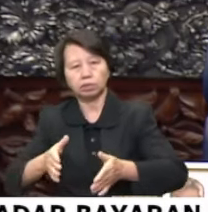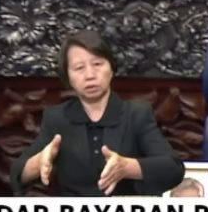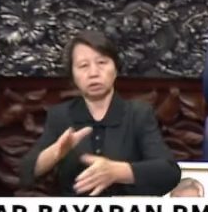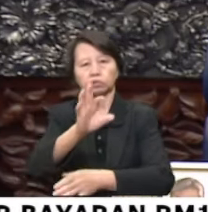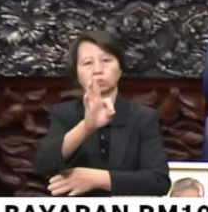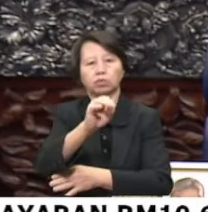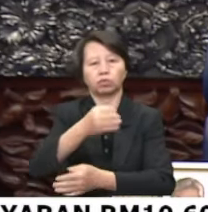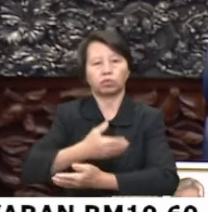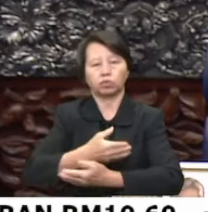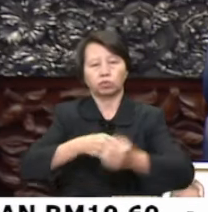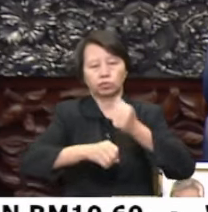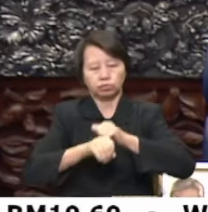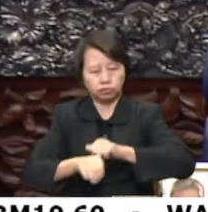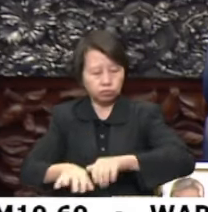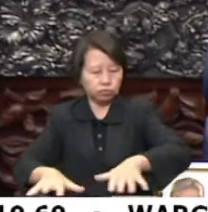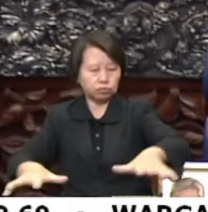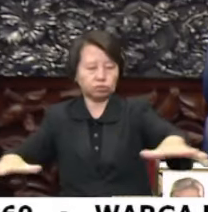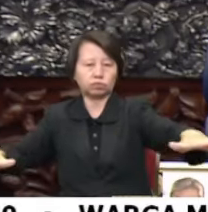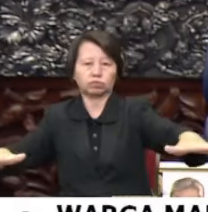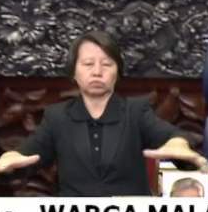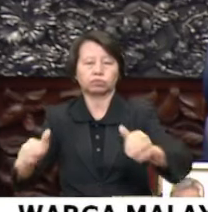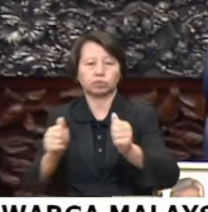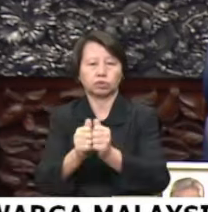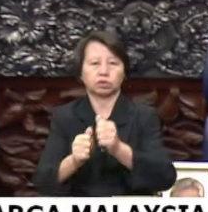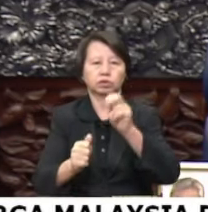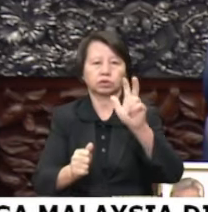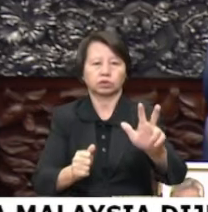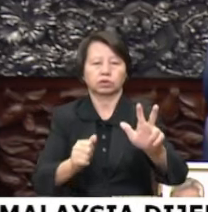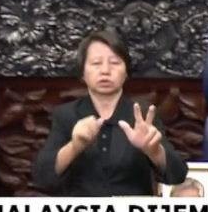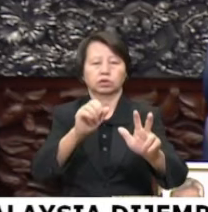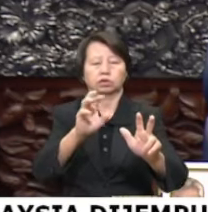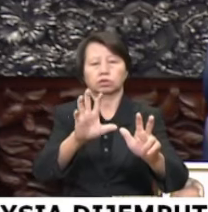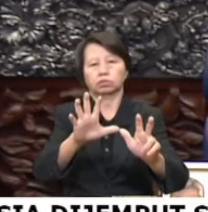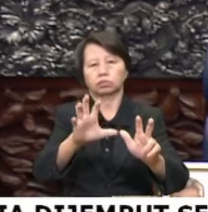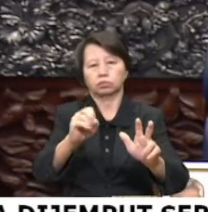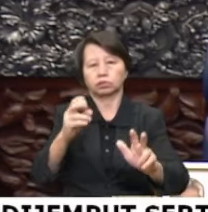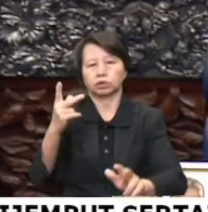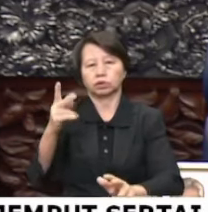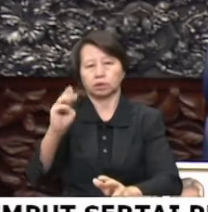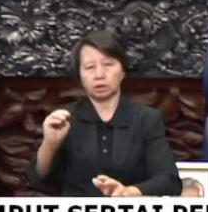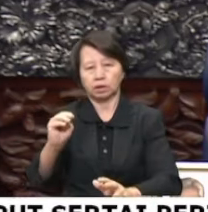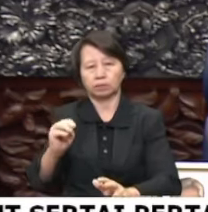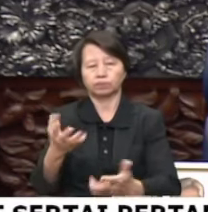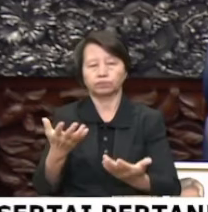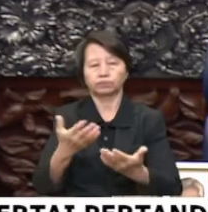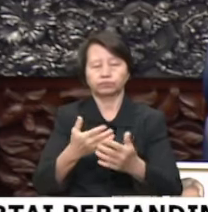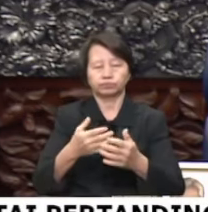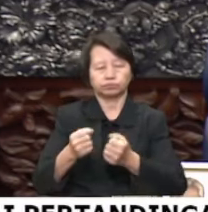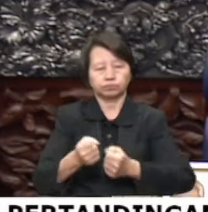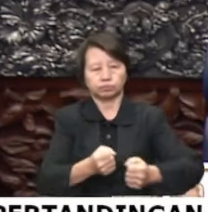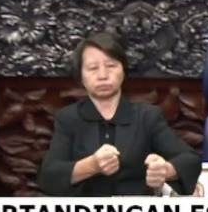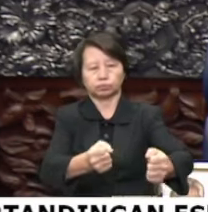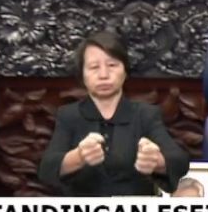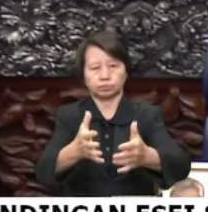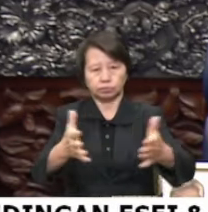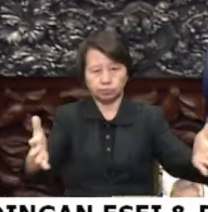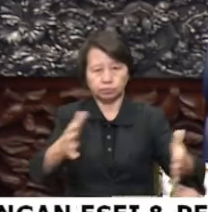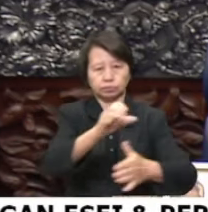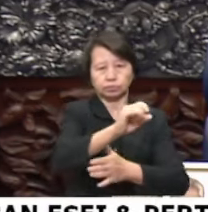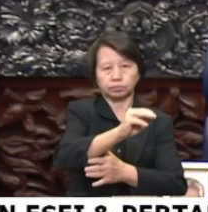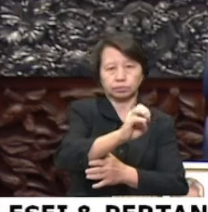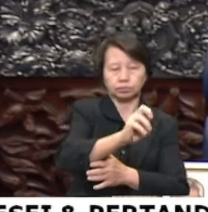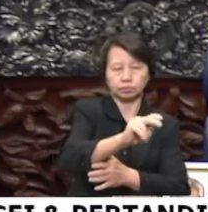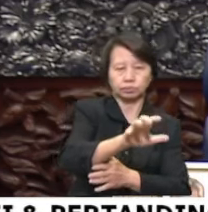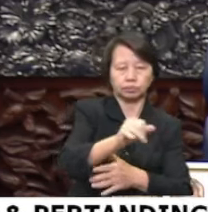anak sungai dengan jumlah panjang lebih 350 km. Antara anak sungai utama adalah Sungai Sebenyih, Sungai